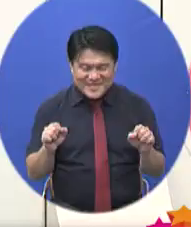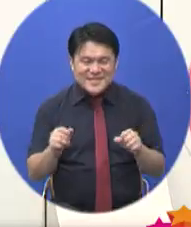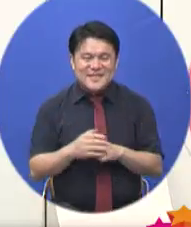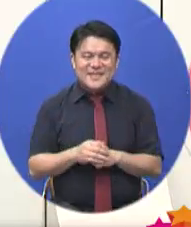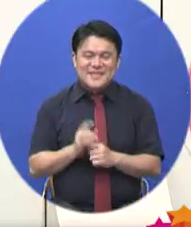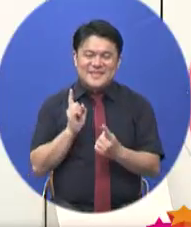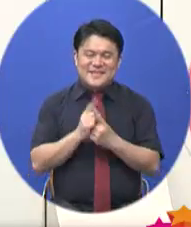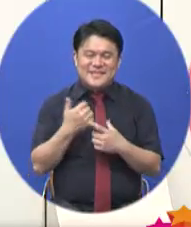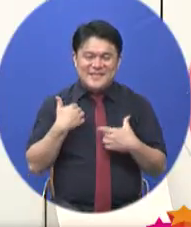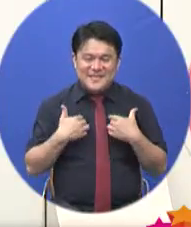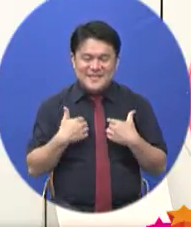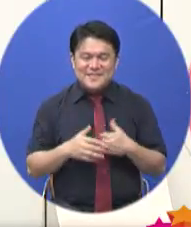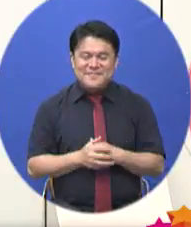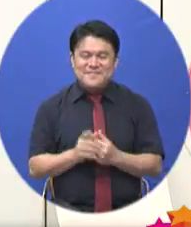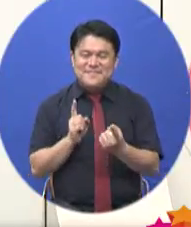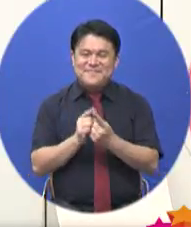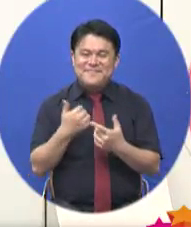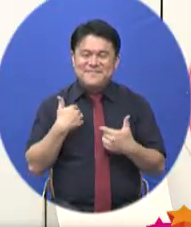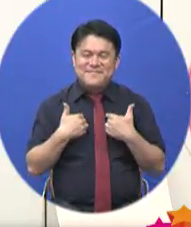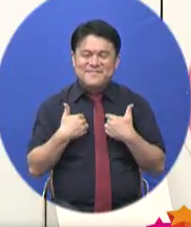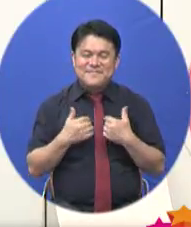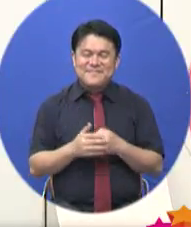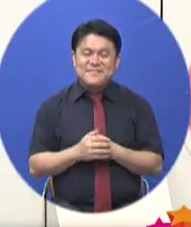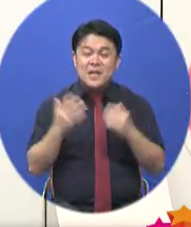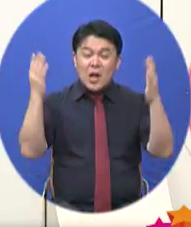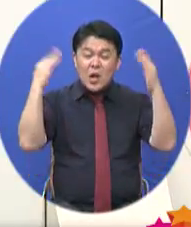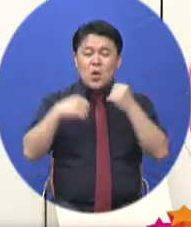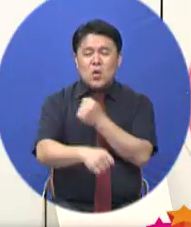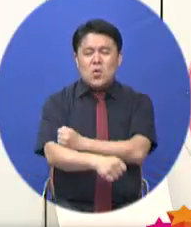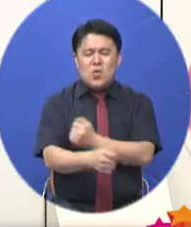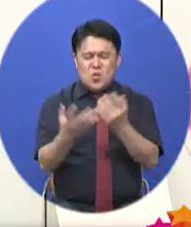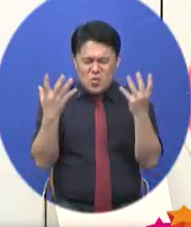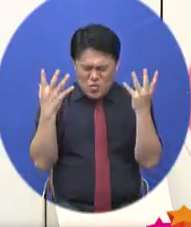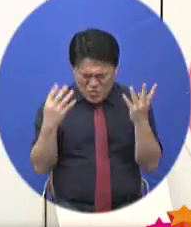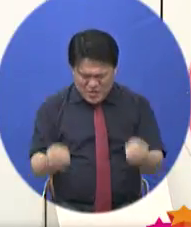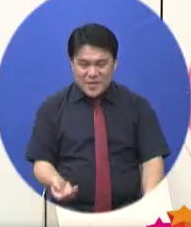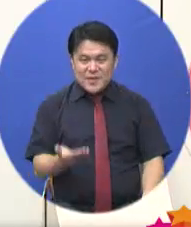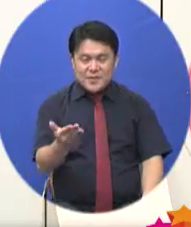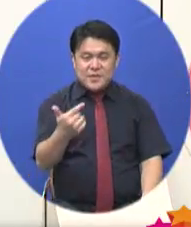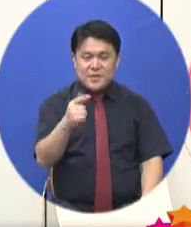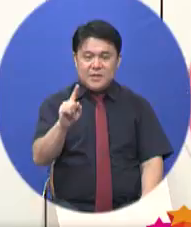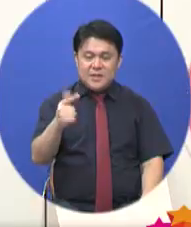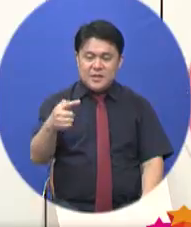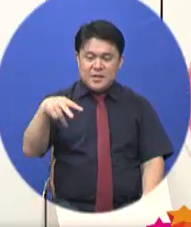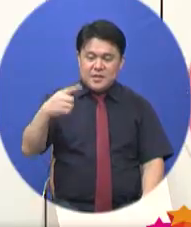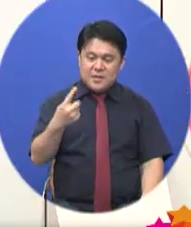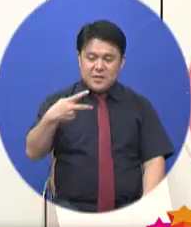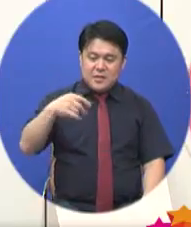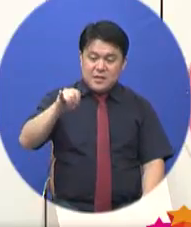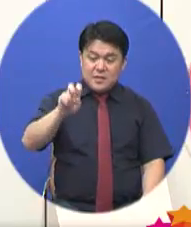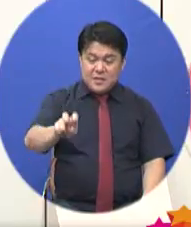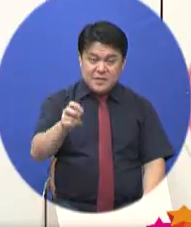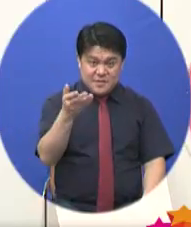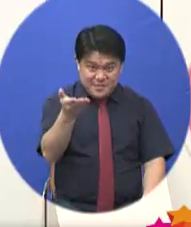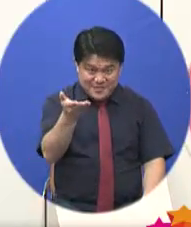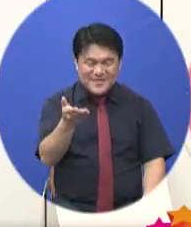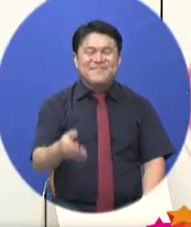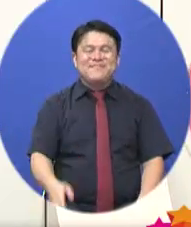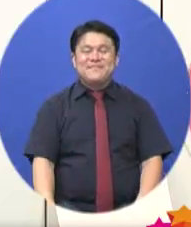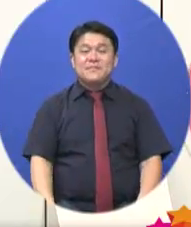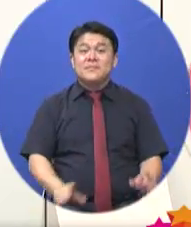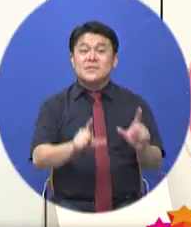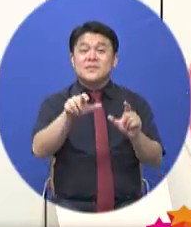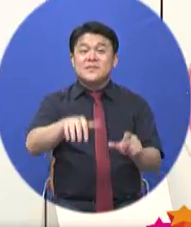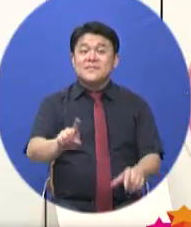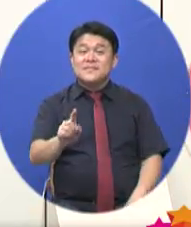아유 반갑습니다. 반갑습니다. 예, 또 언제 네. 수고 많았습니다. 아이고 우리 난소심 어머니. 예.